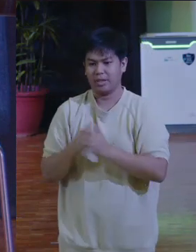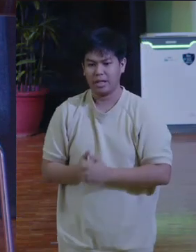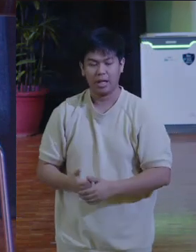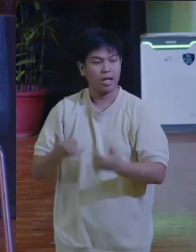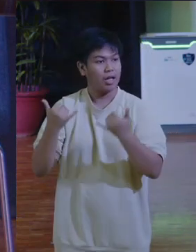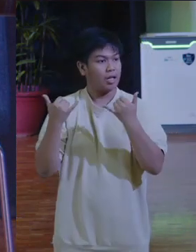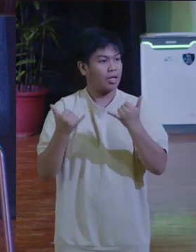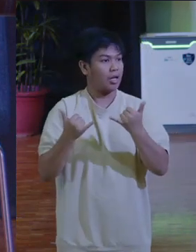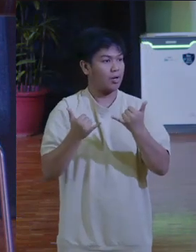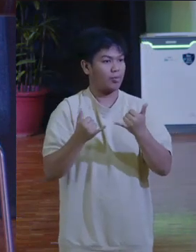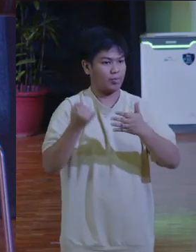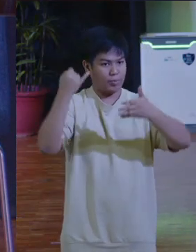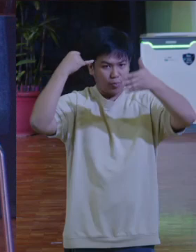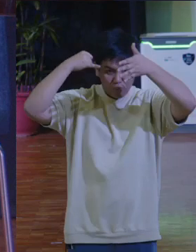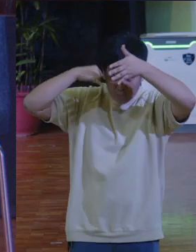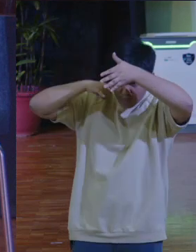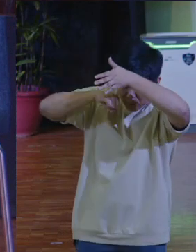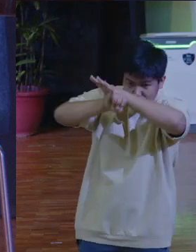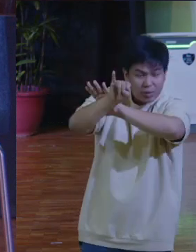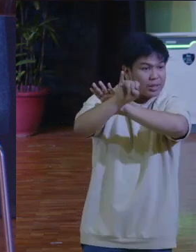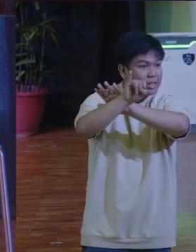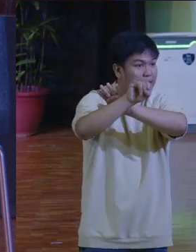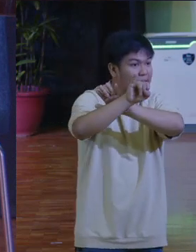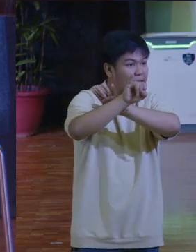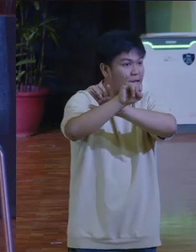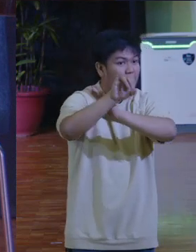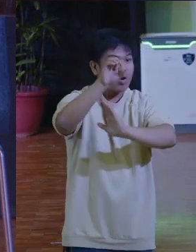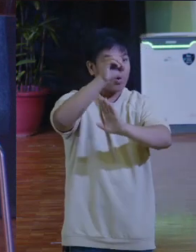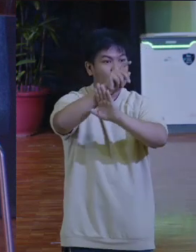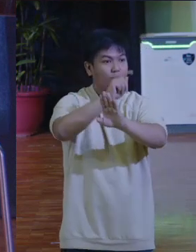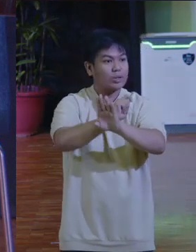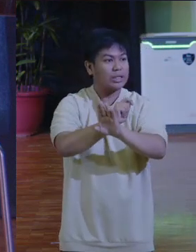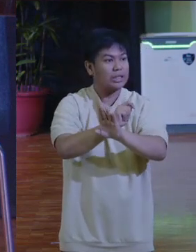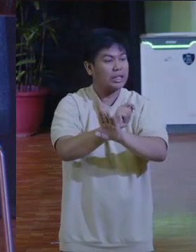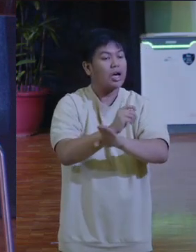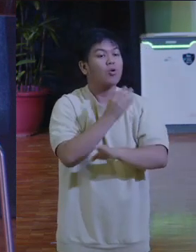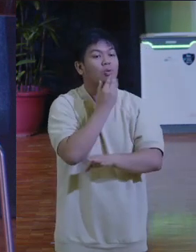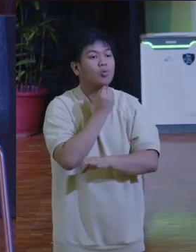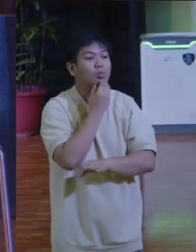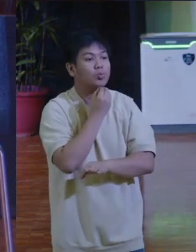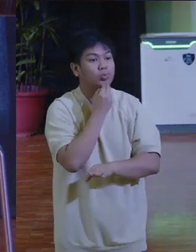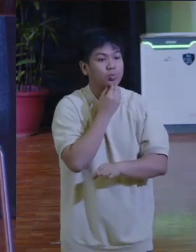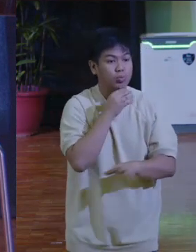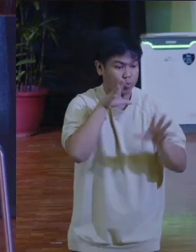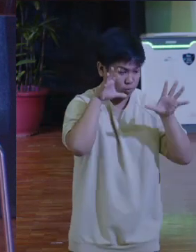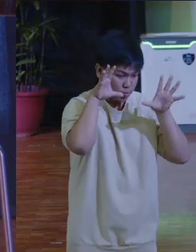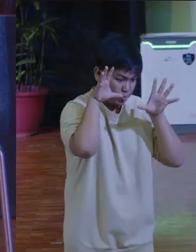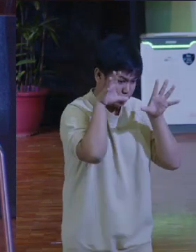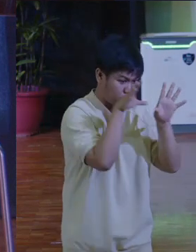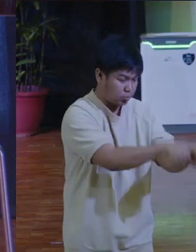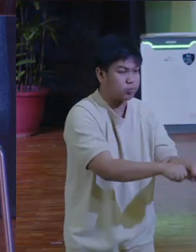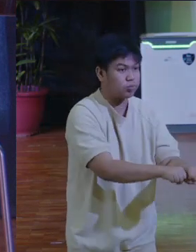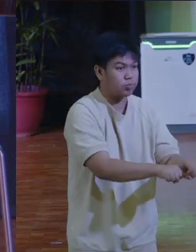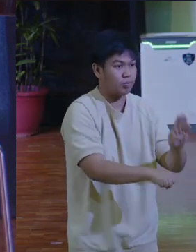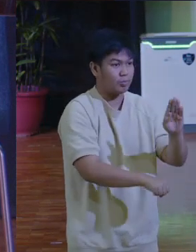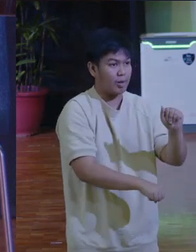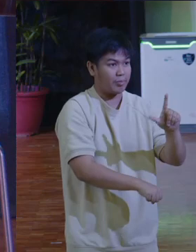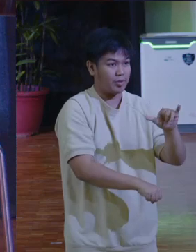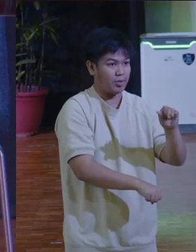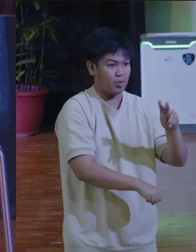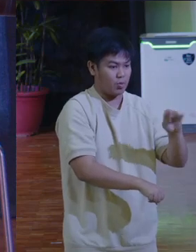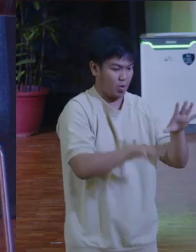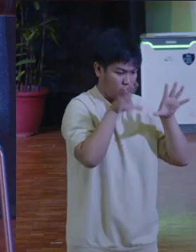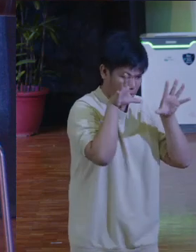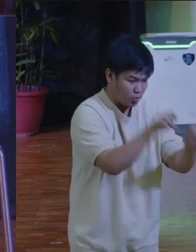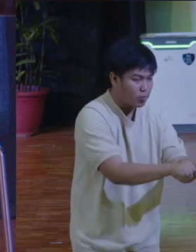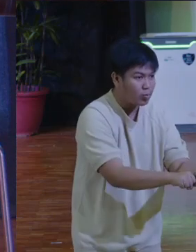ng panahon ni Isaiah, ito ay isang consistent message of hope. Para sa kanila, ito